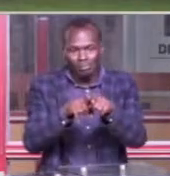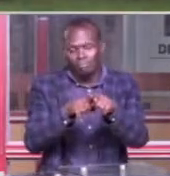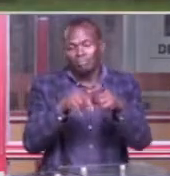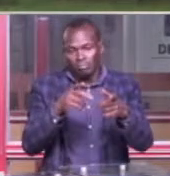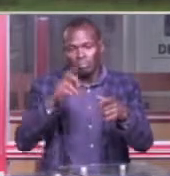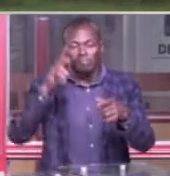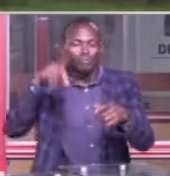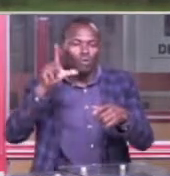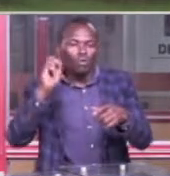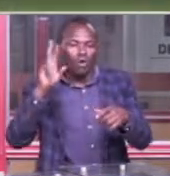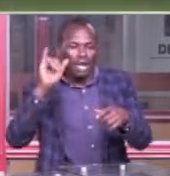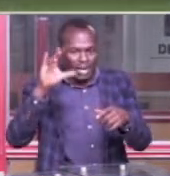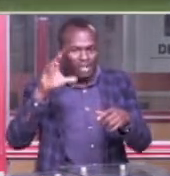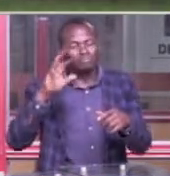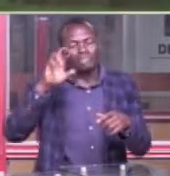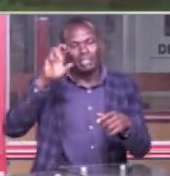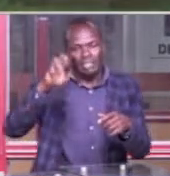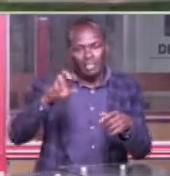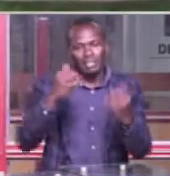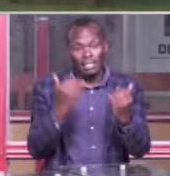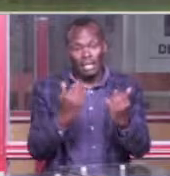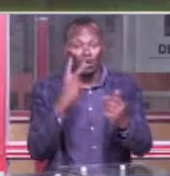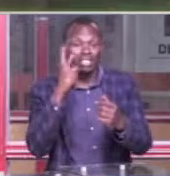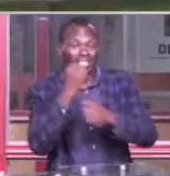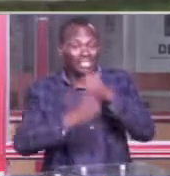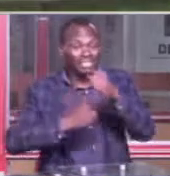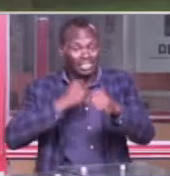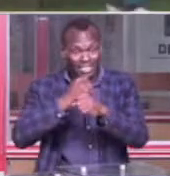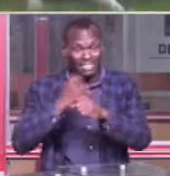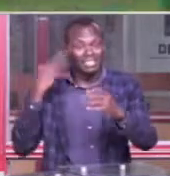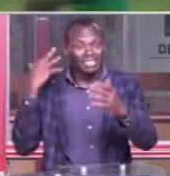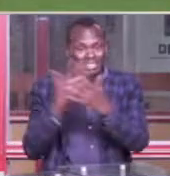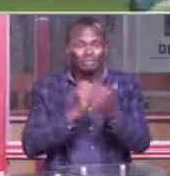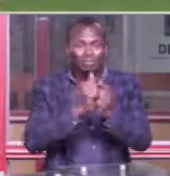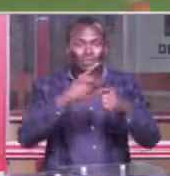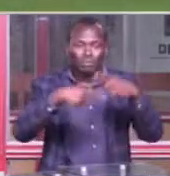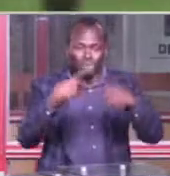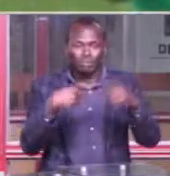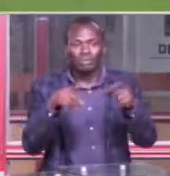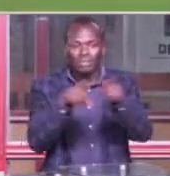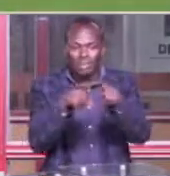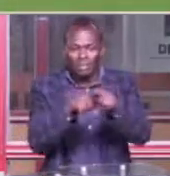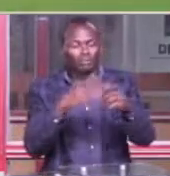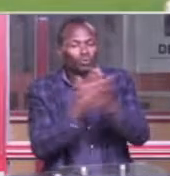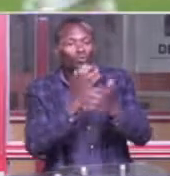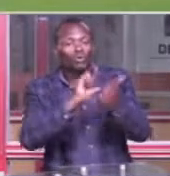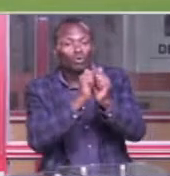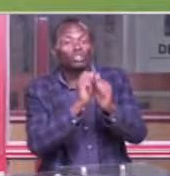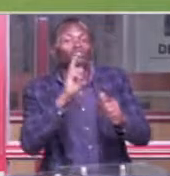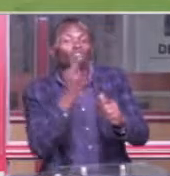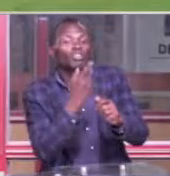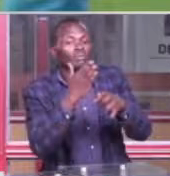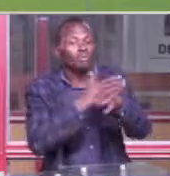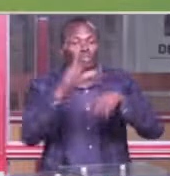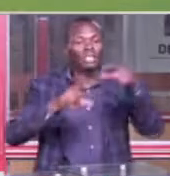ziwezezza omwaka ogwokubiri nga zizannyibwa era ze zikola ekiggula lojji nga liigi tennatandika. Abatendesi Brian Ssenyondo